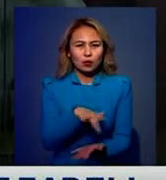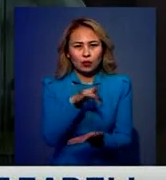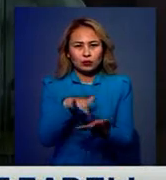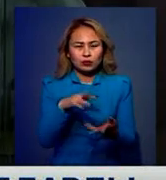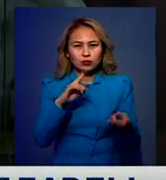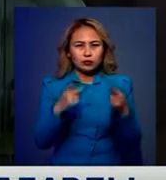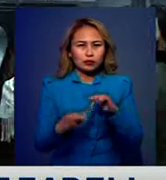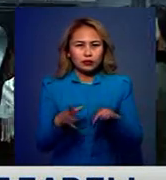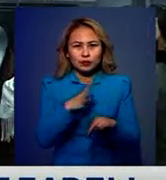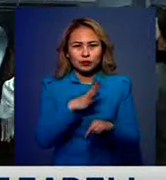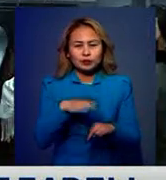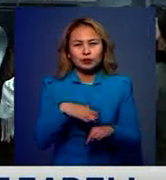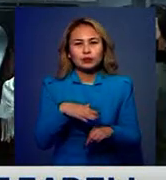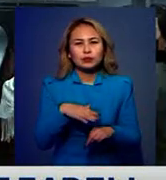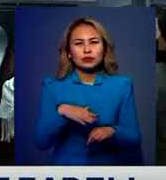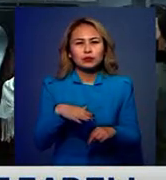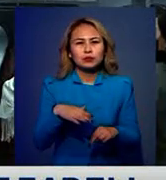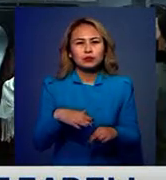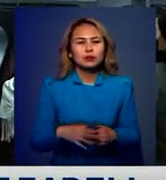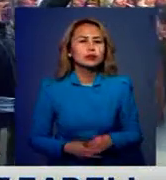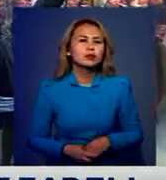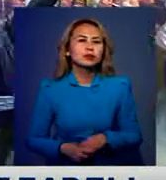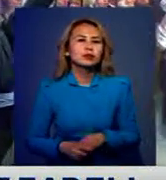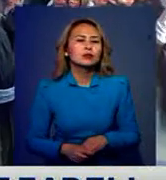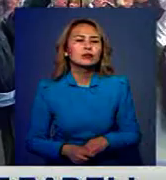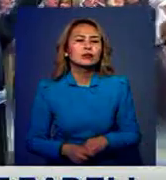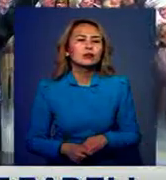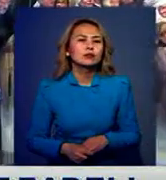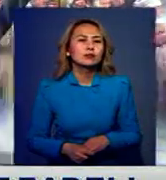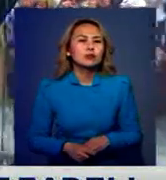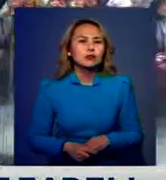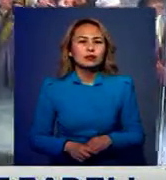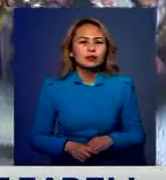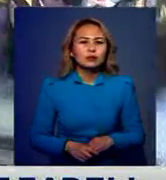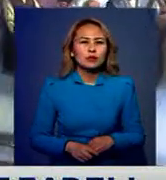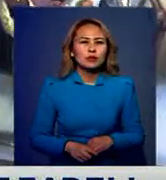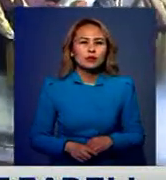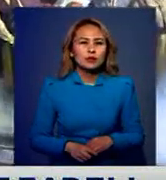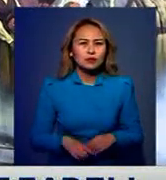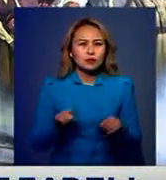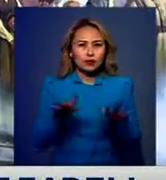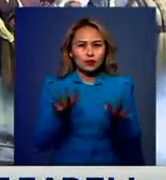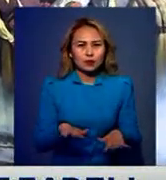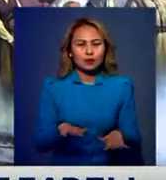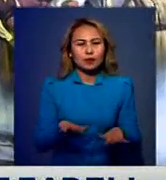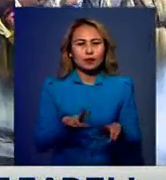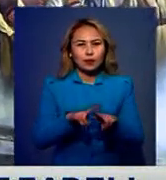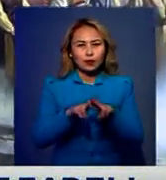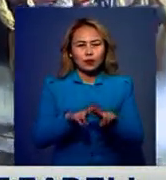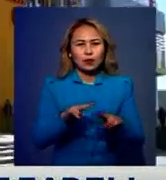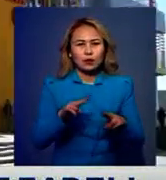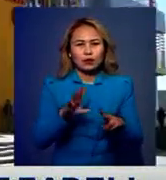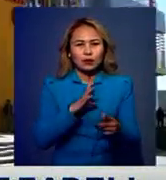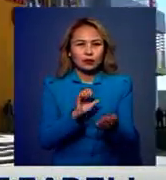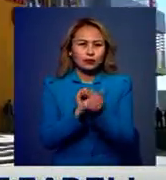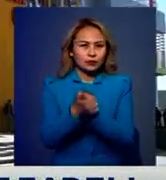Астана болады. Омбы қаласынан Ақмешіт қаласына арнайы қызыл паровоз дайындалып, қазақ зиялысы бастаған көш осы Астананы осы сыр топырағына алып